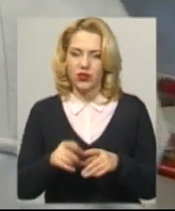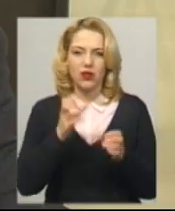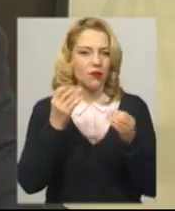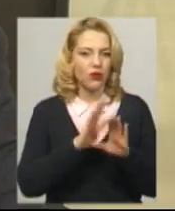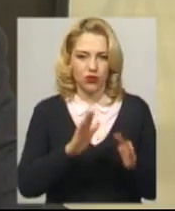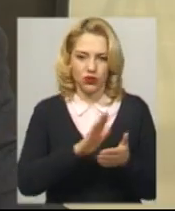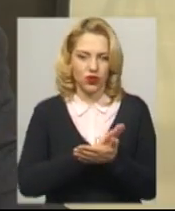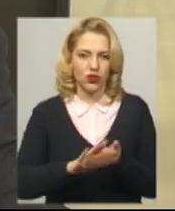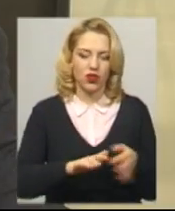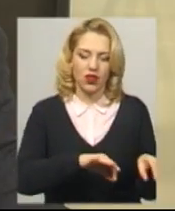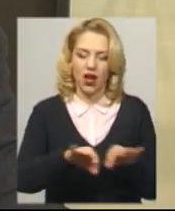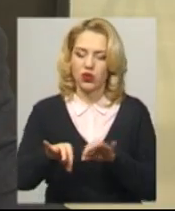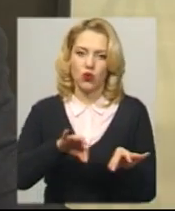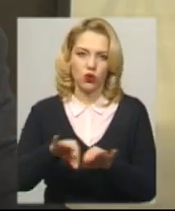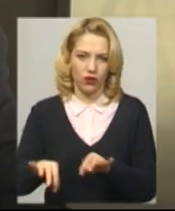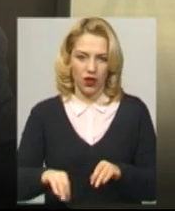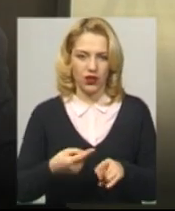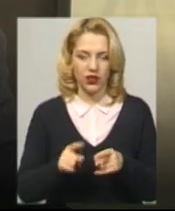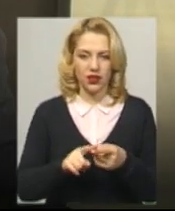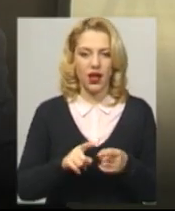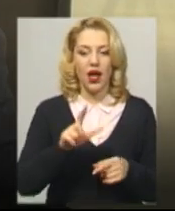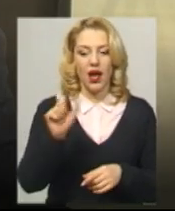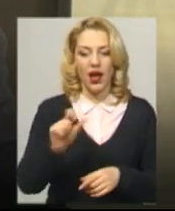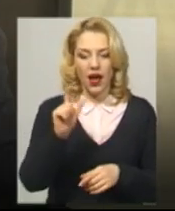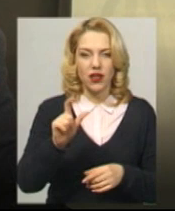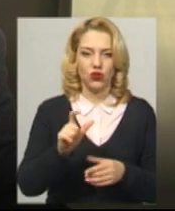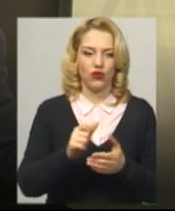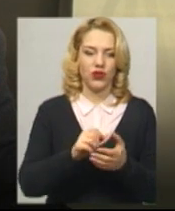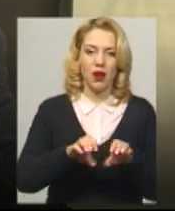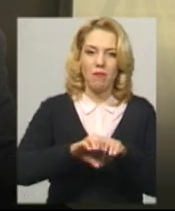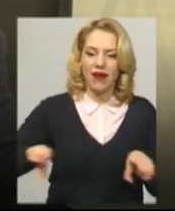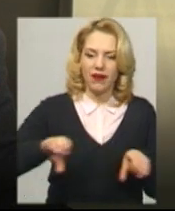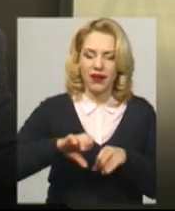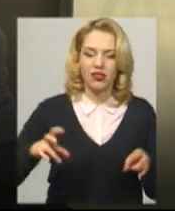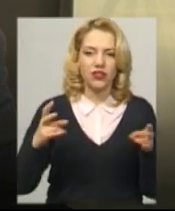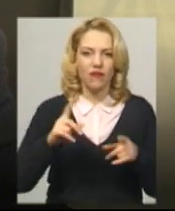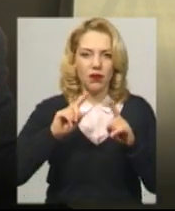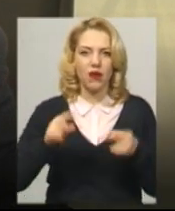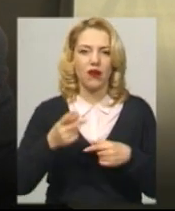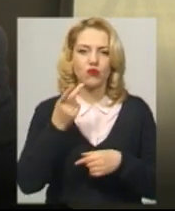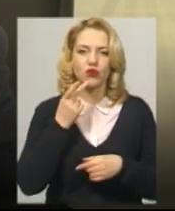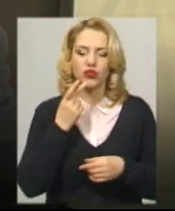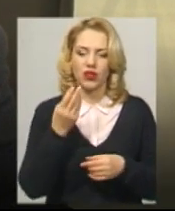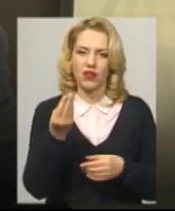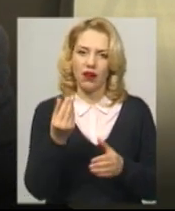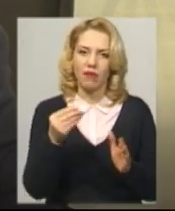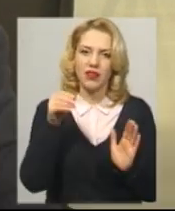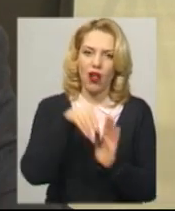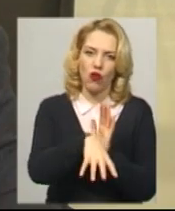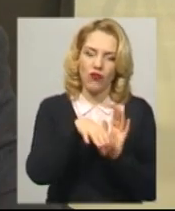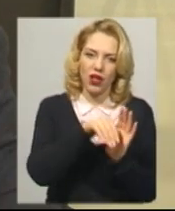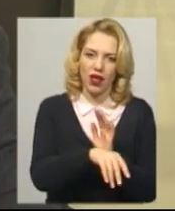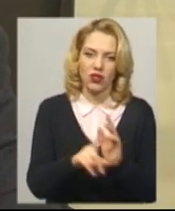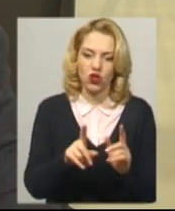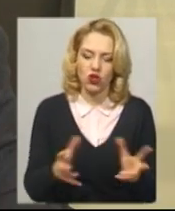транспортування палива. Газові мережі вимагають постійних і немалих капіталовкладень для їх підтримки в